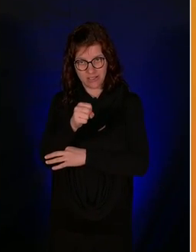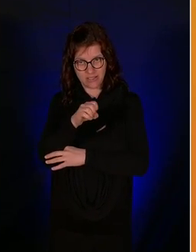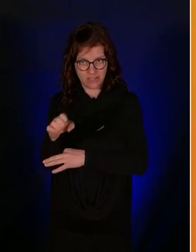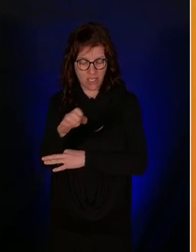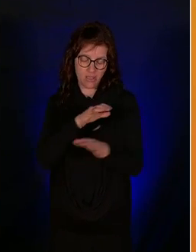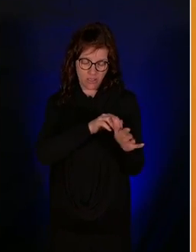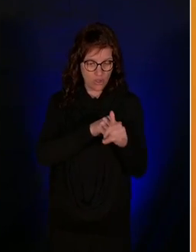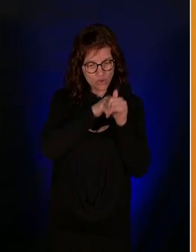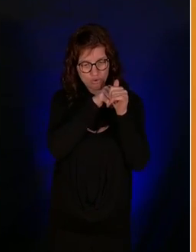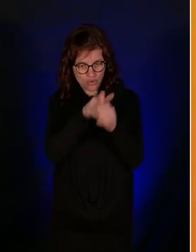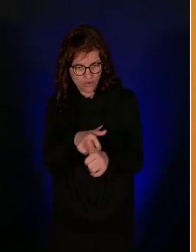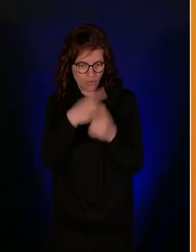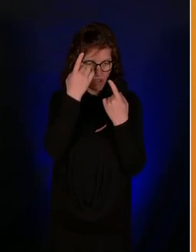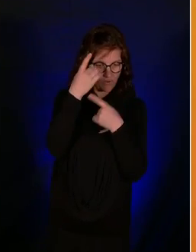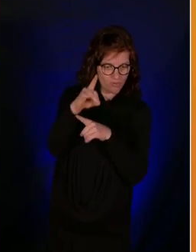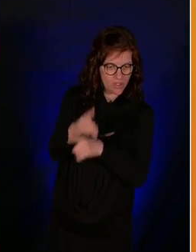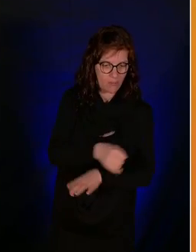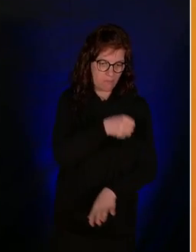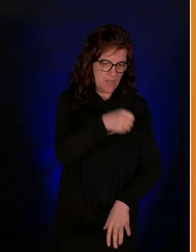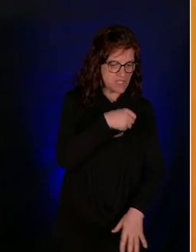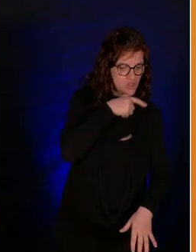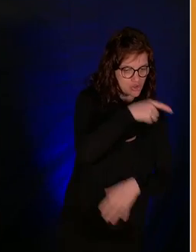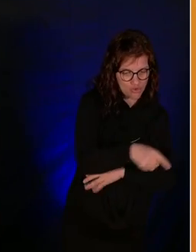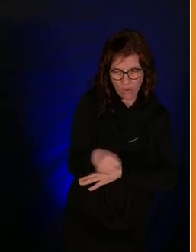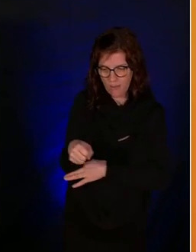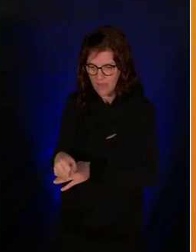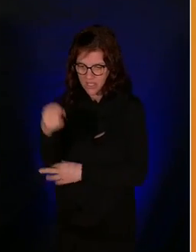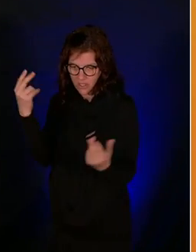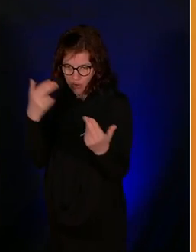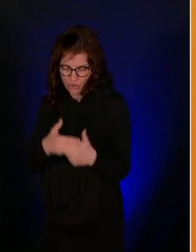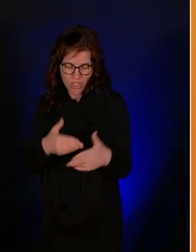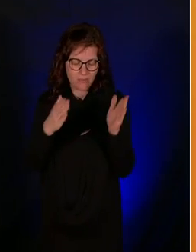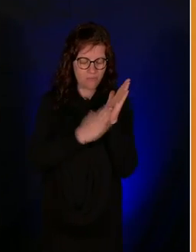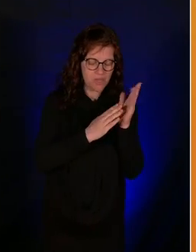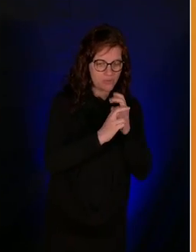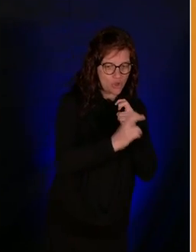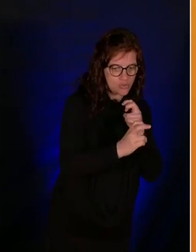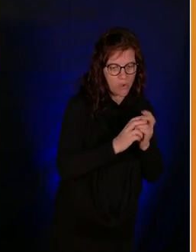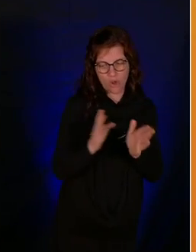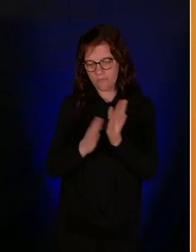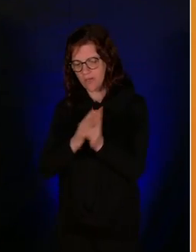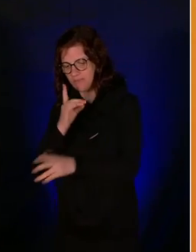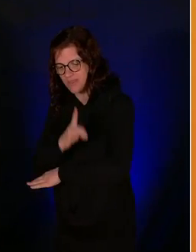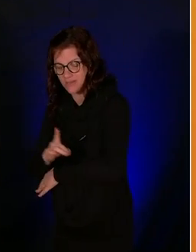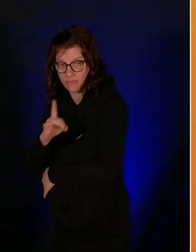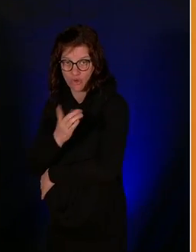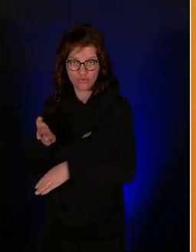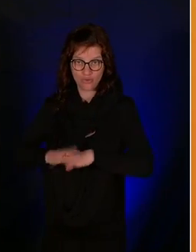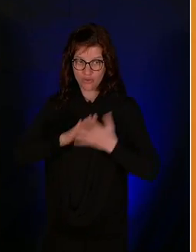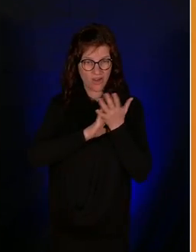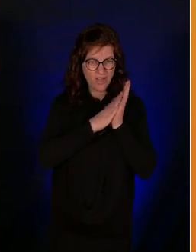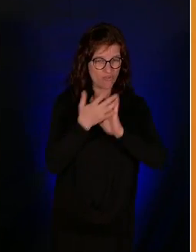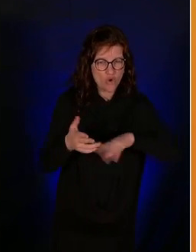revendications, les paniers de jour et paniers de nuit, les primes de transport ou même la prime de dimanche qui n'a pas